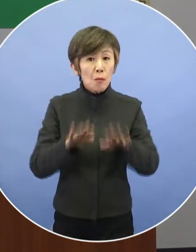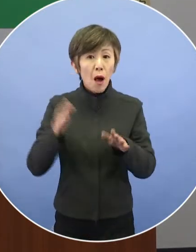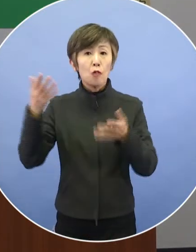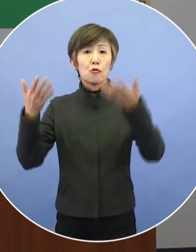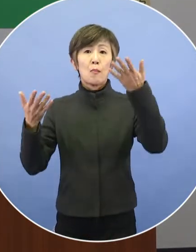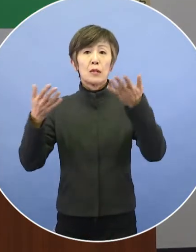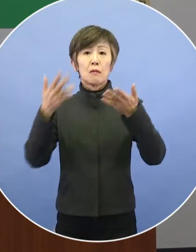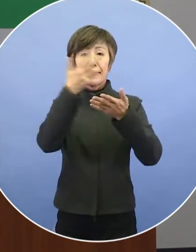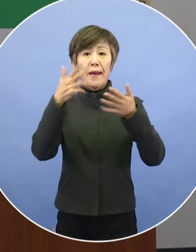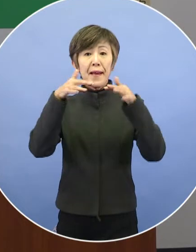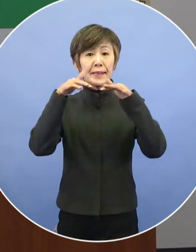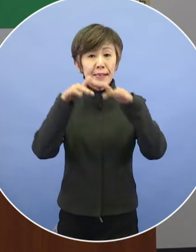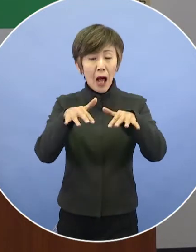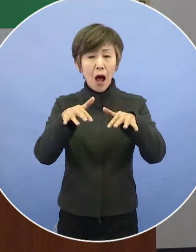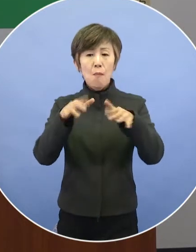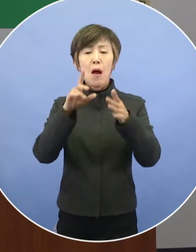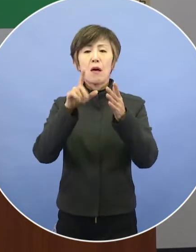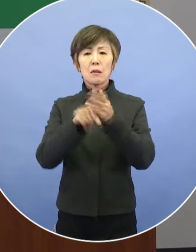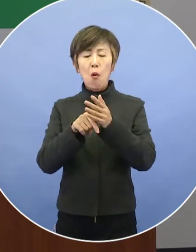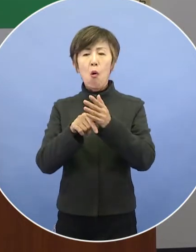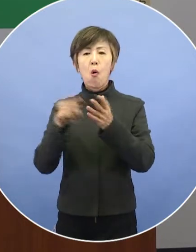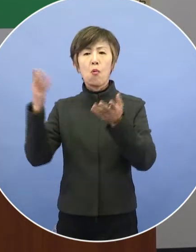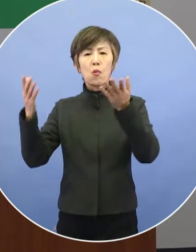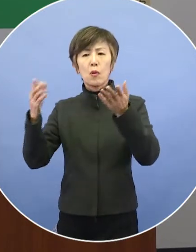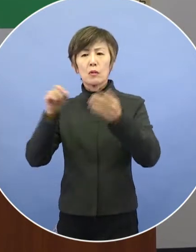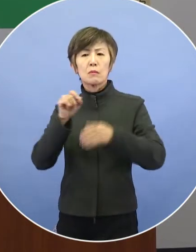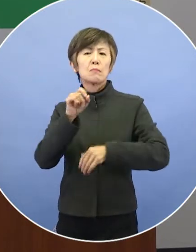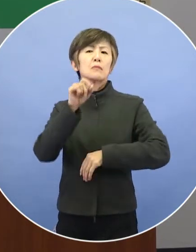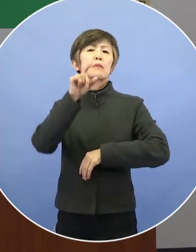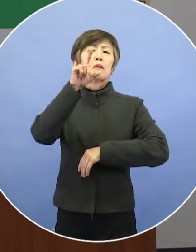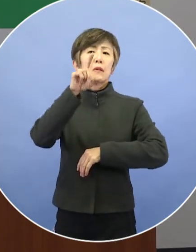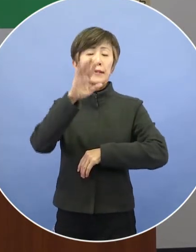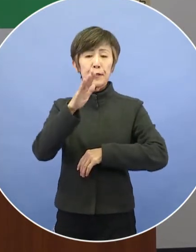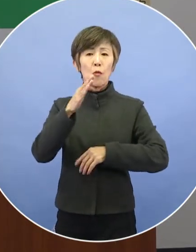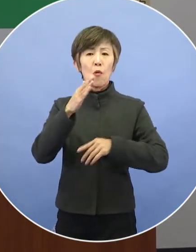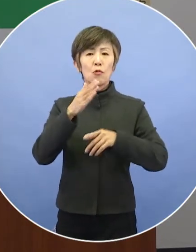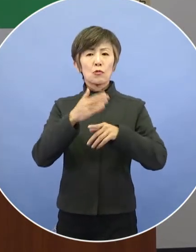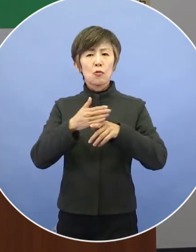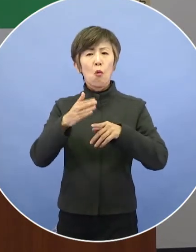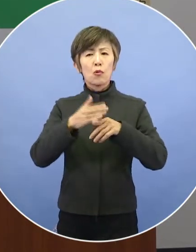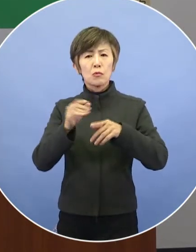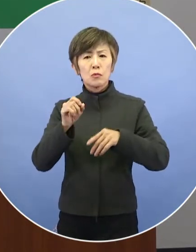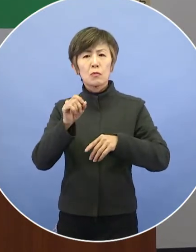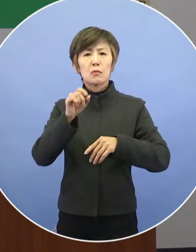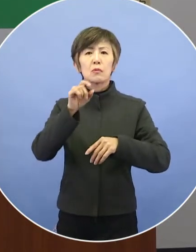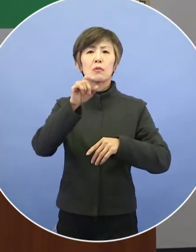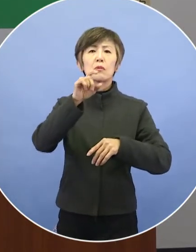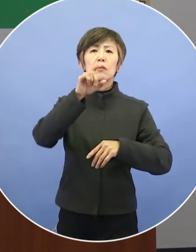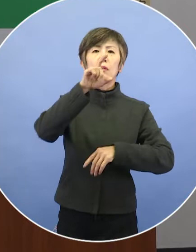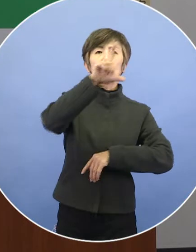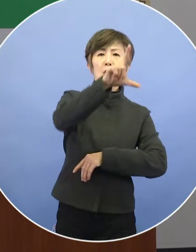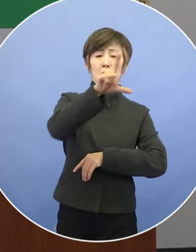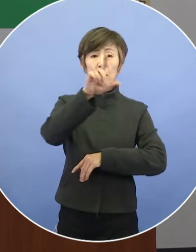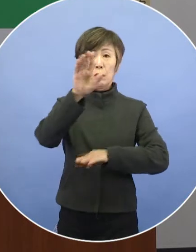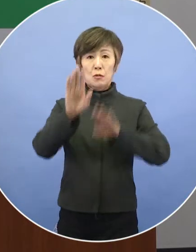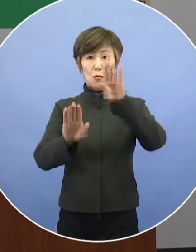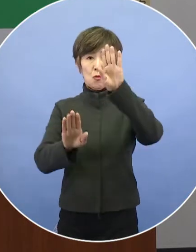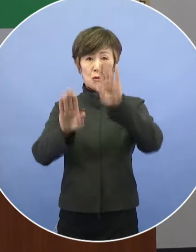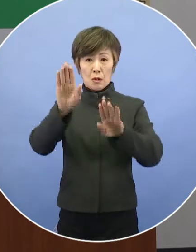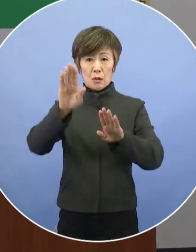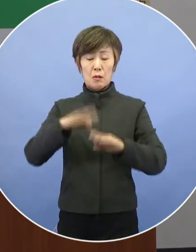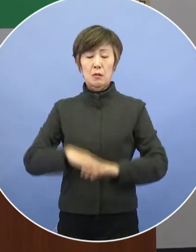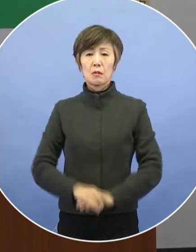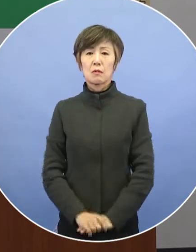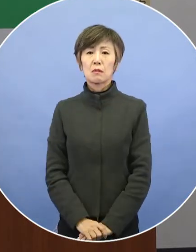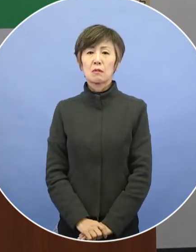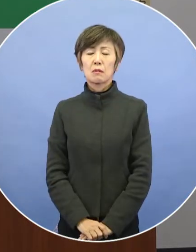まああの第8波も急に上がっておりますけれどもとはいえ少しこう緩やかな感じでまた最近ちょっと上がってきていると